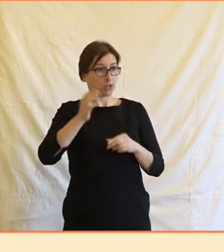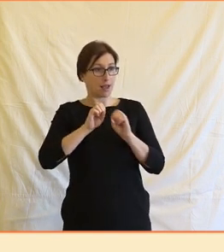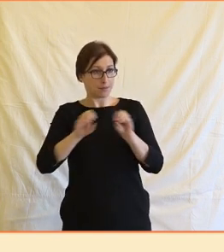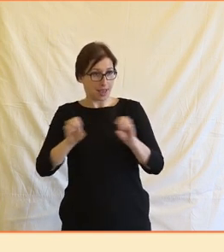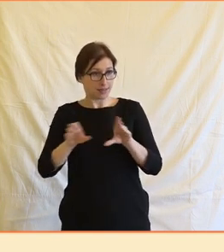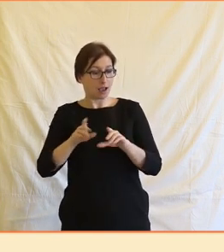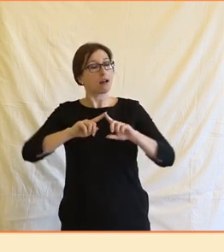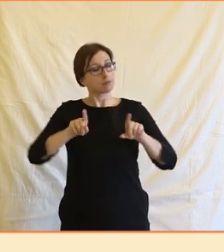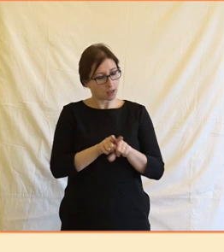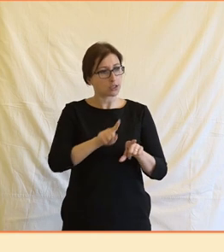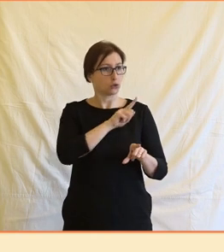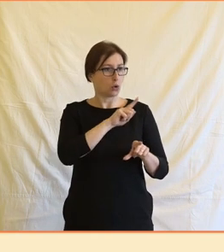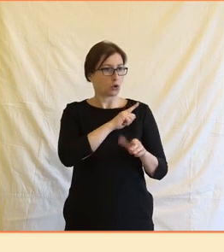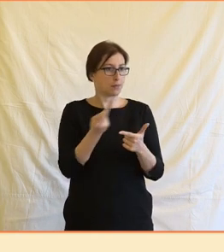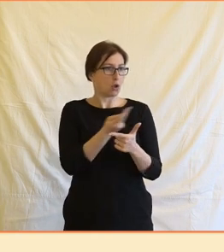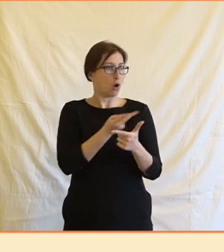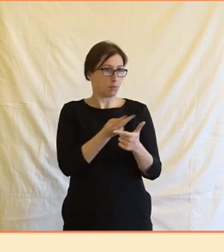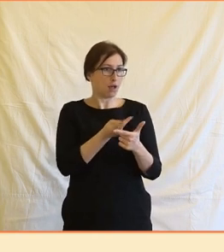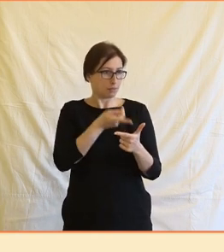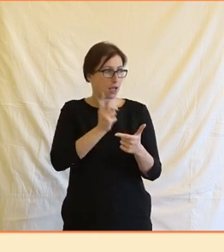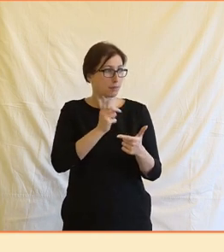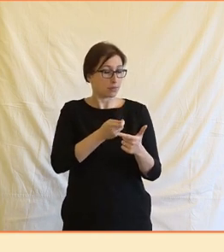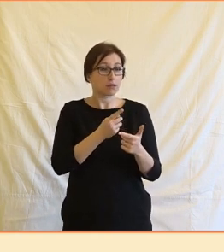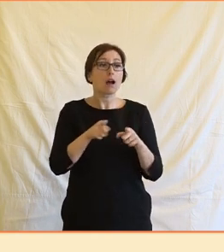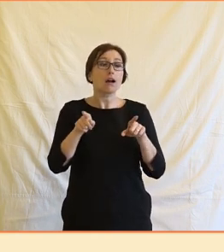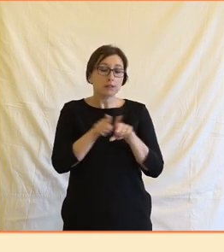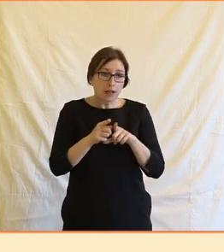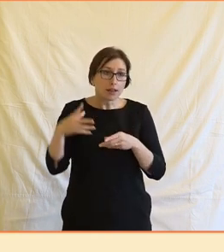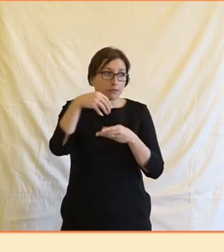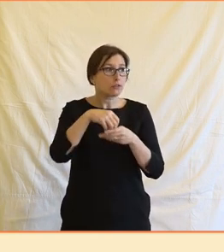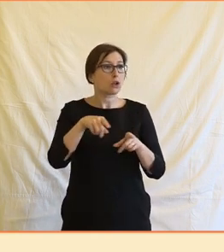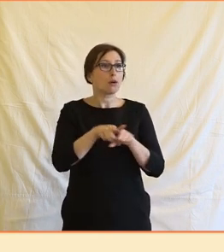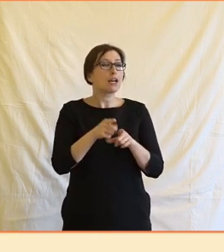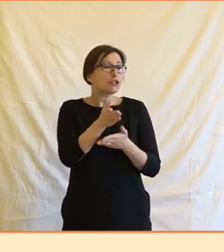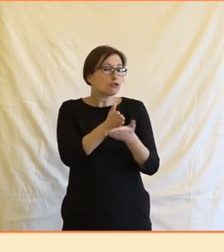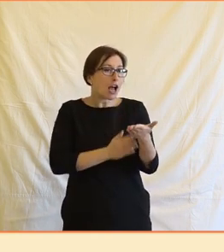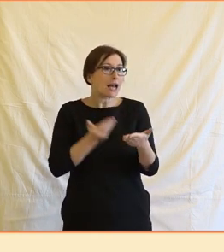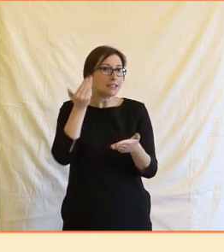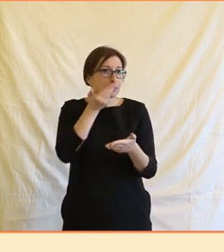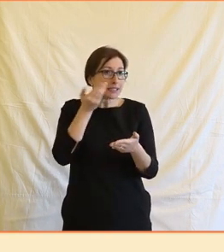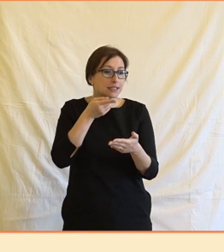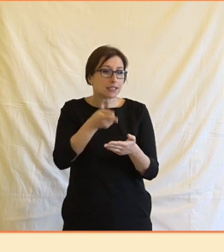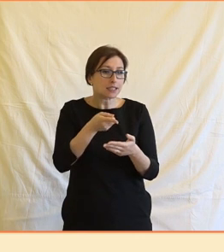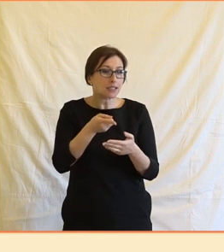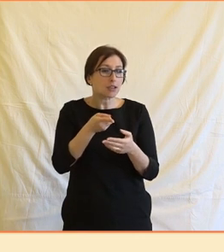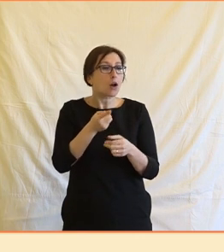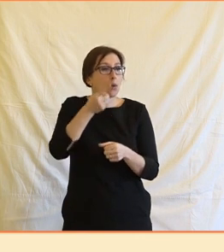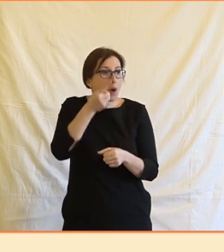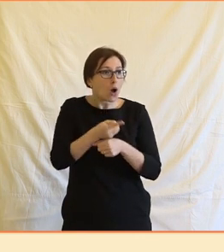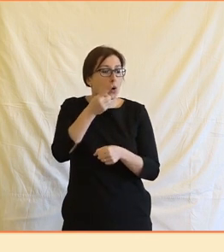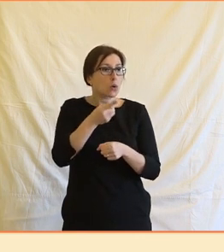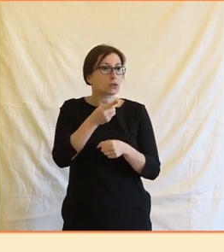médií, tak i soukromých. A nezanedbatelná ale část si myslí, že to je role